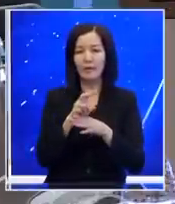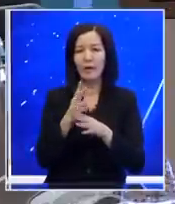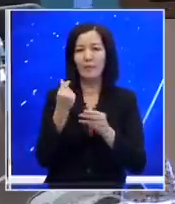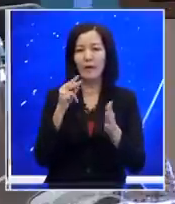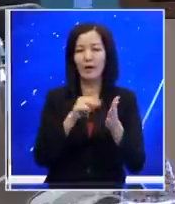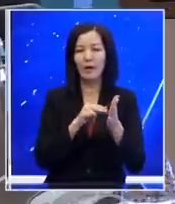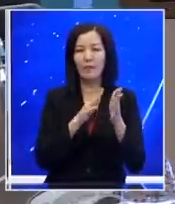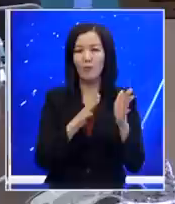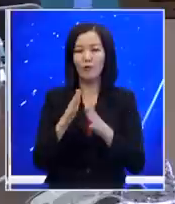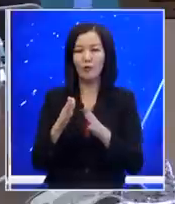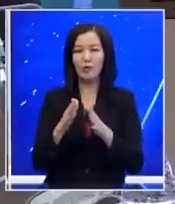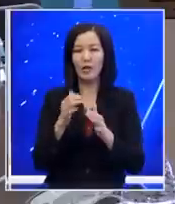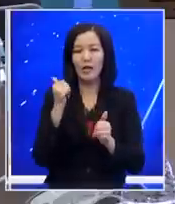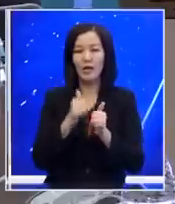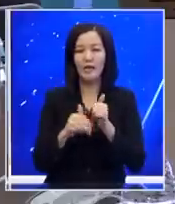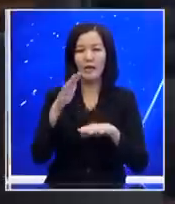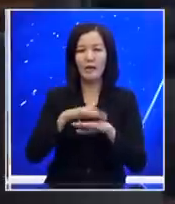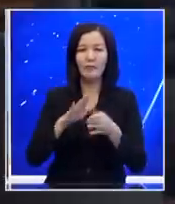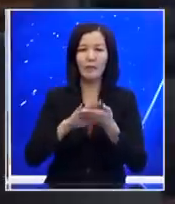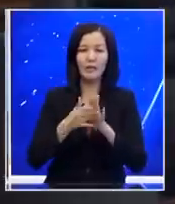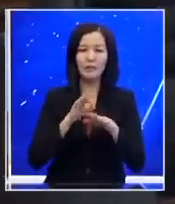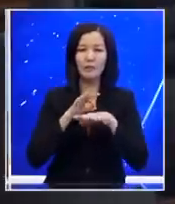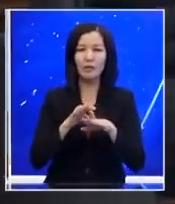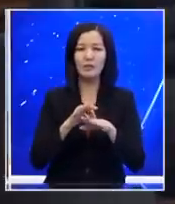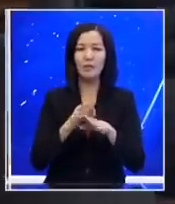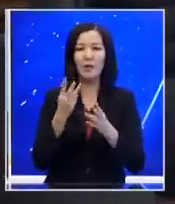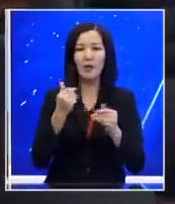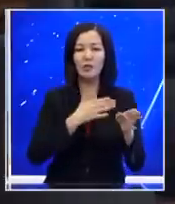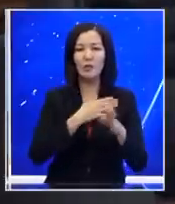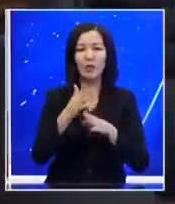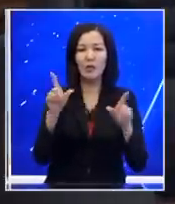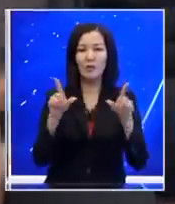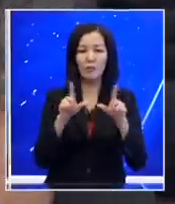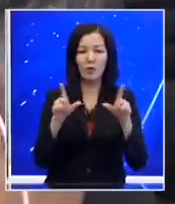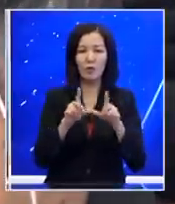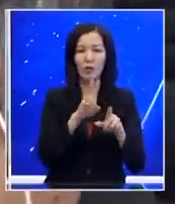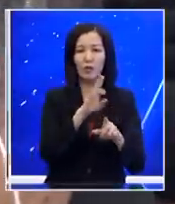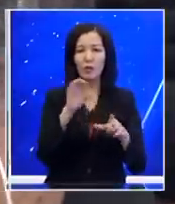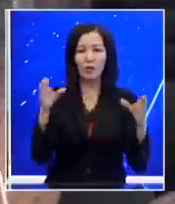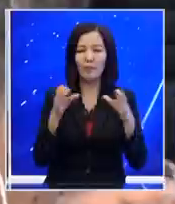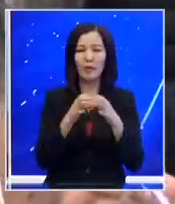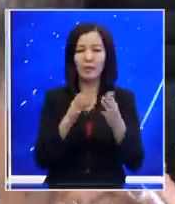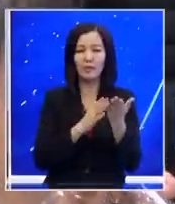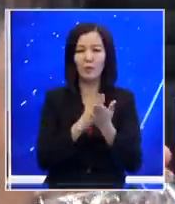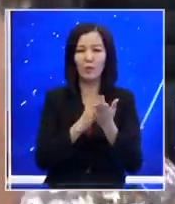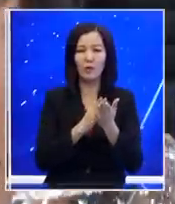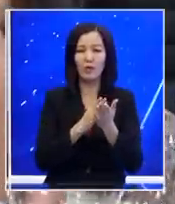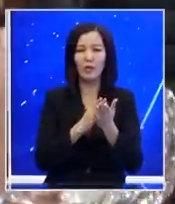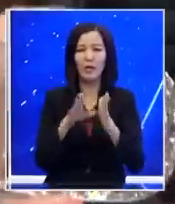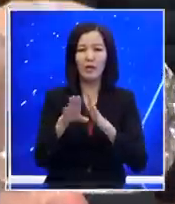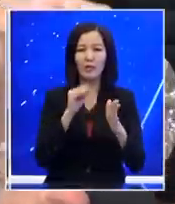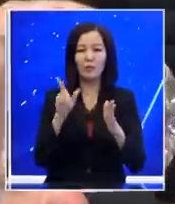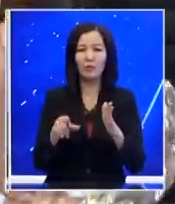бойынша алдағы аптада әр әкім осы келісім жасалып, қаржы аударылған дүкендерге Нұр Отан партиясы өкілі, мәслихат